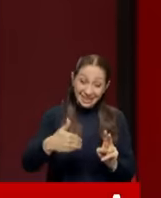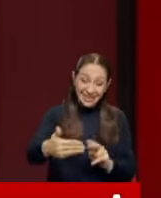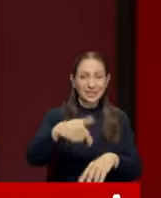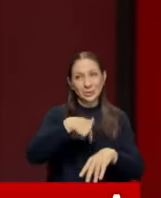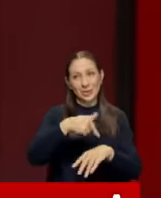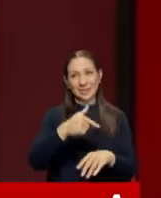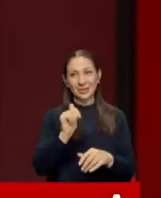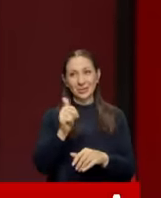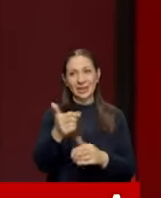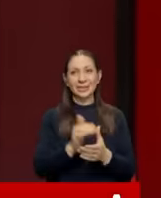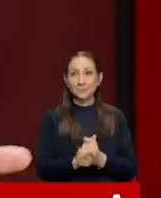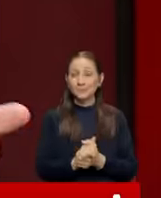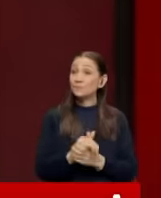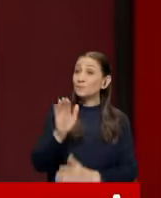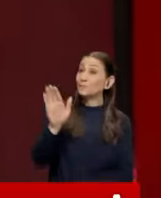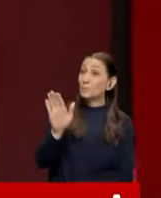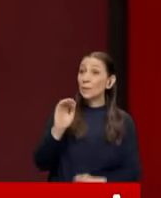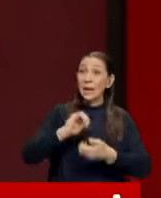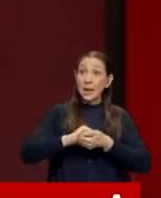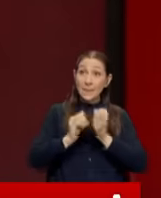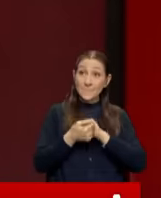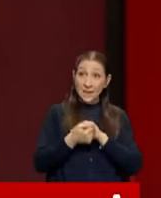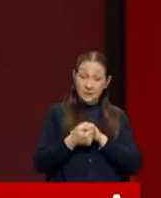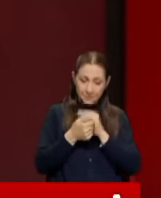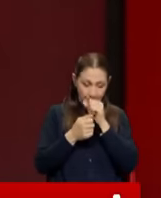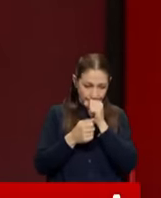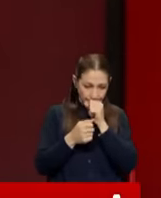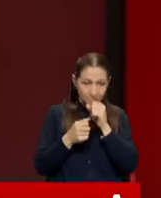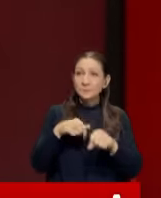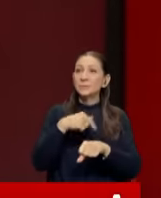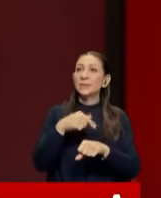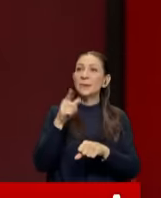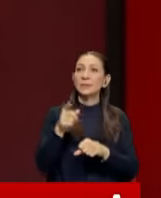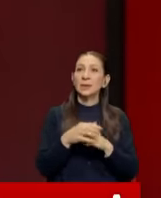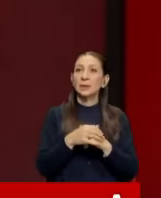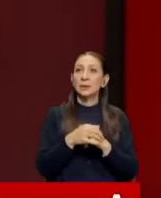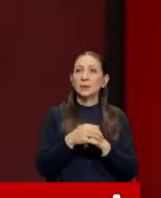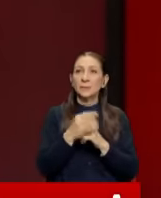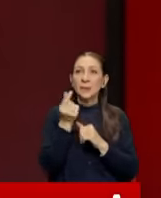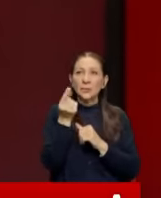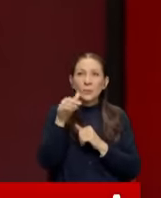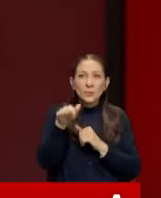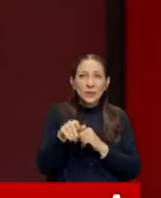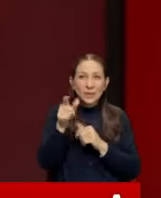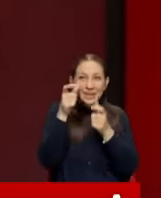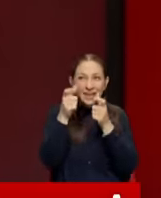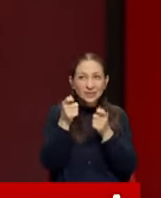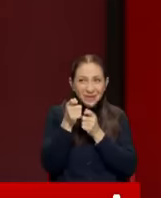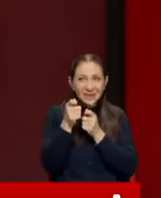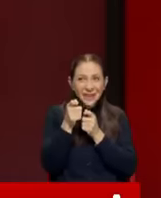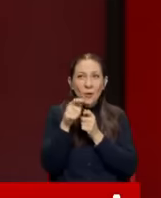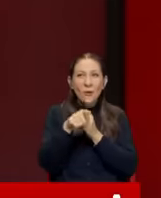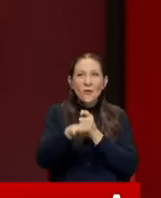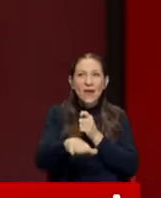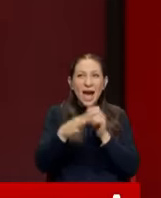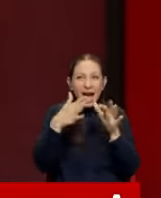süreçte önümüzdeki günlerde Efendim kampanya zamanında bir ufaklık O da dikkat çekti